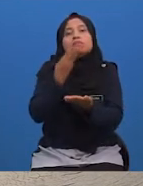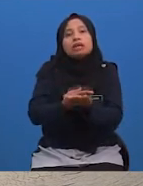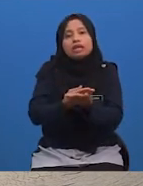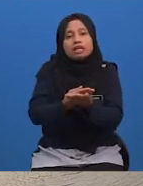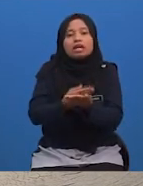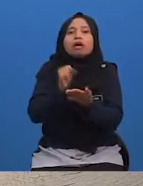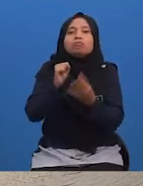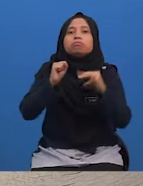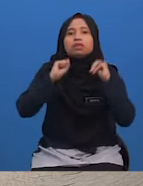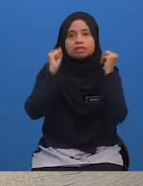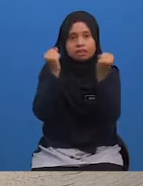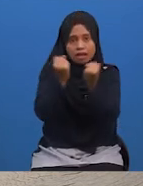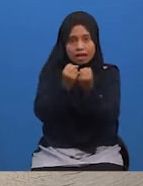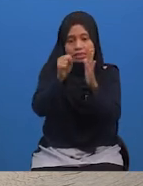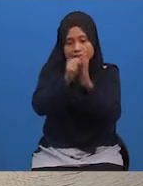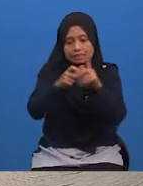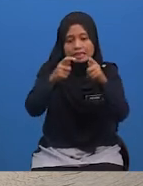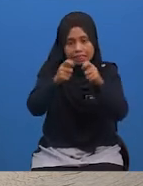masyarakat setempat.